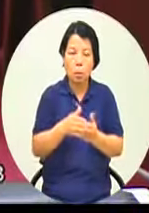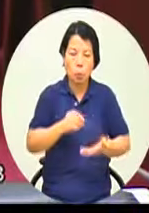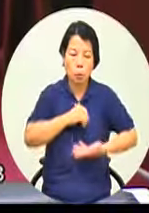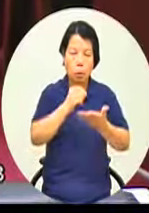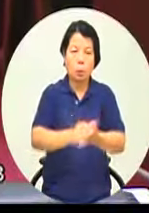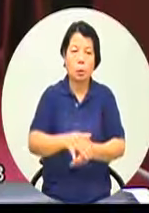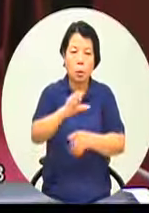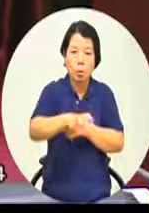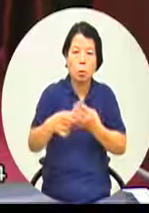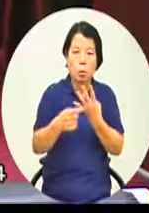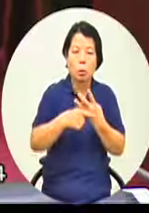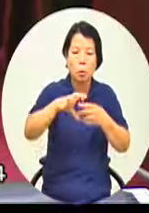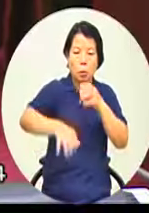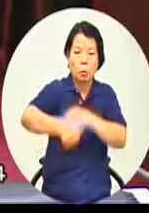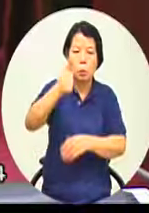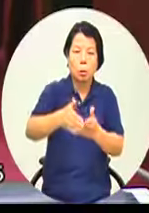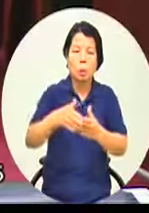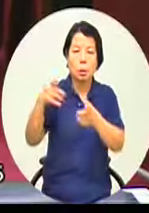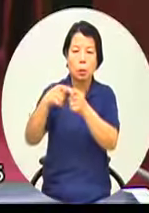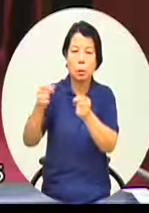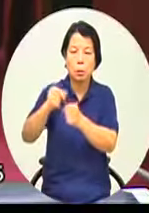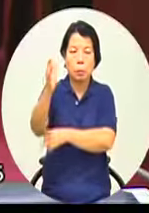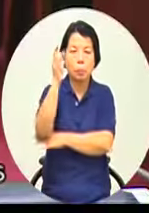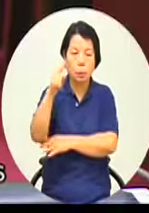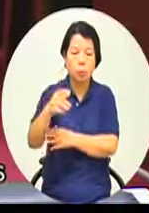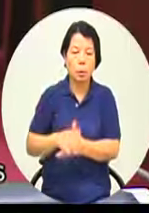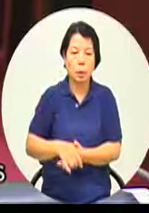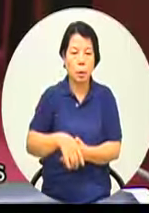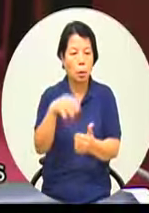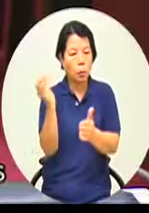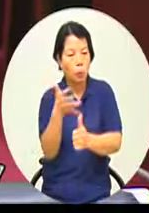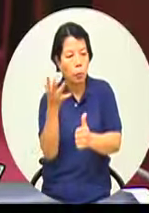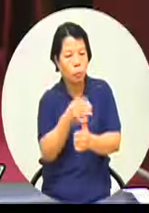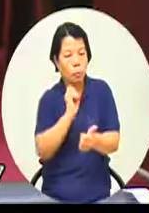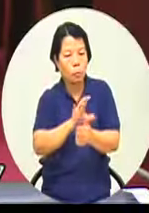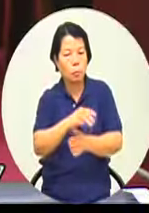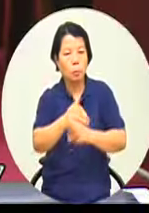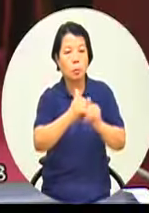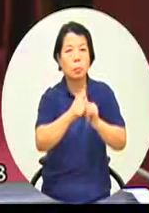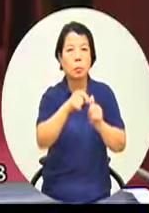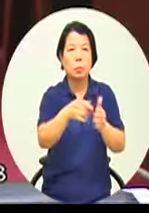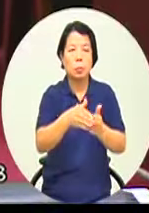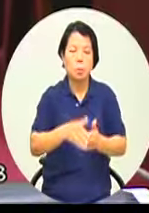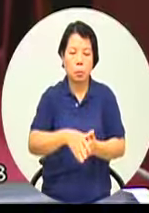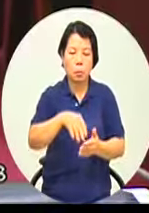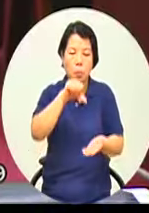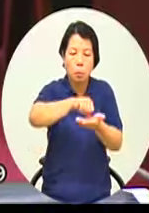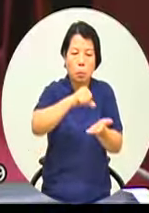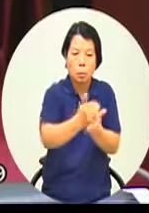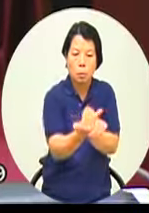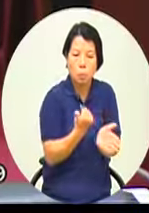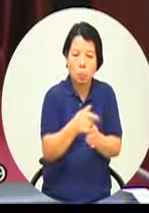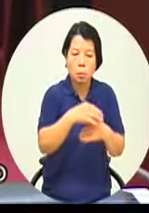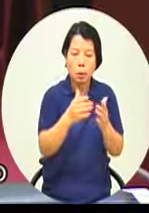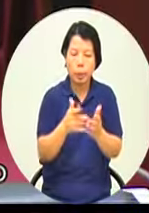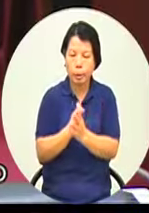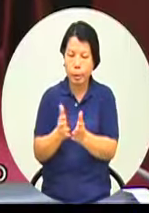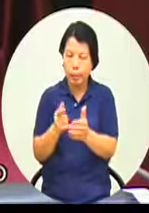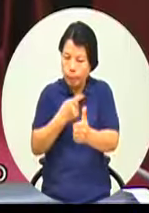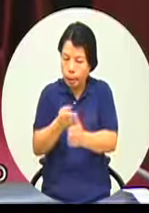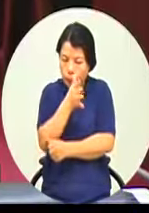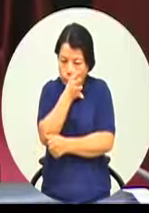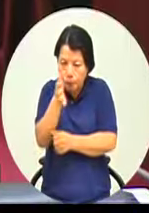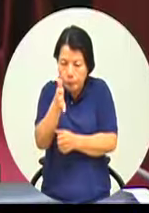你不能监护义务摘掉，说服我们的农民要耕作之前先做市场调查，日